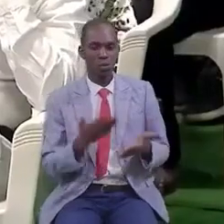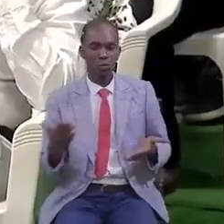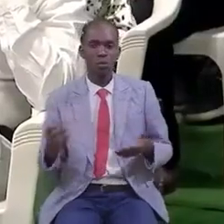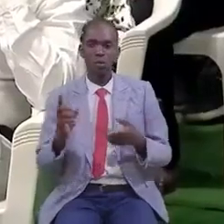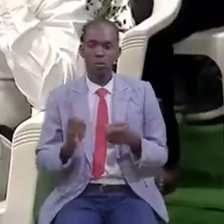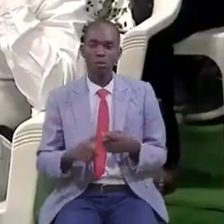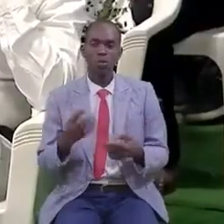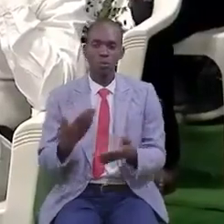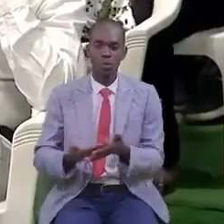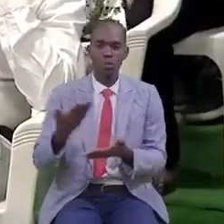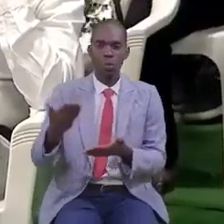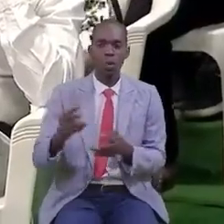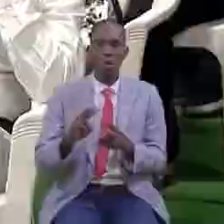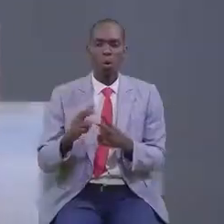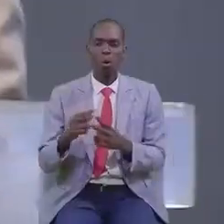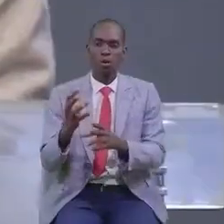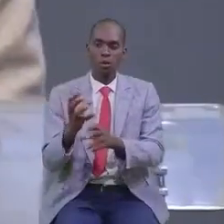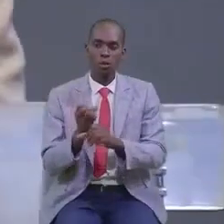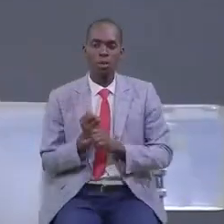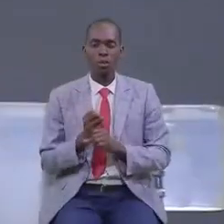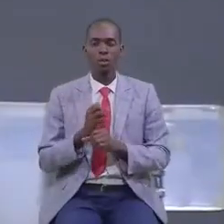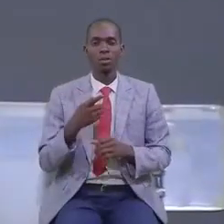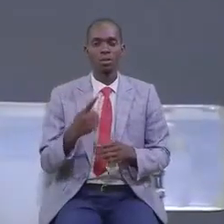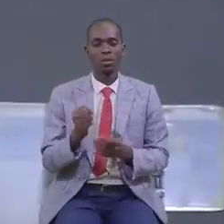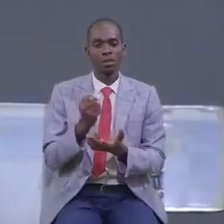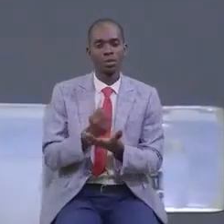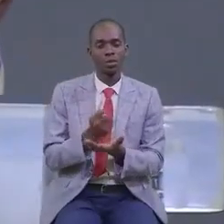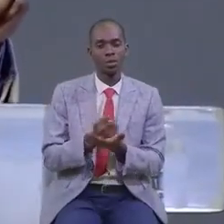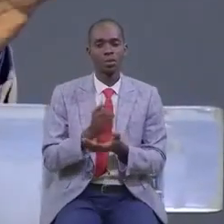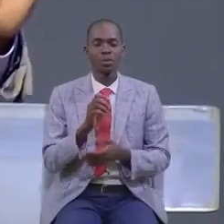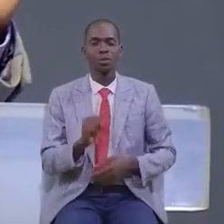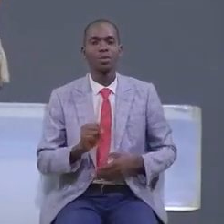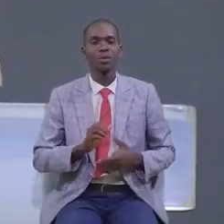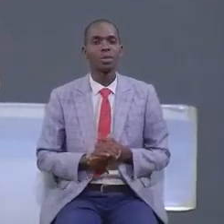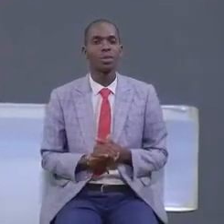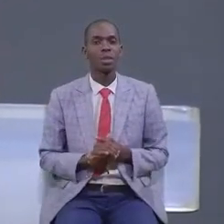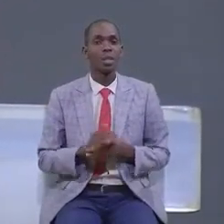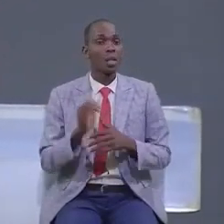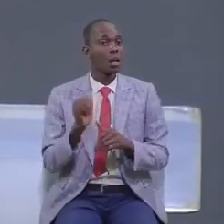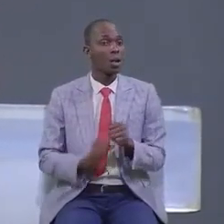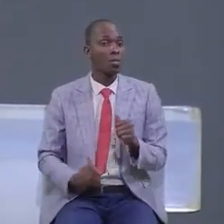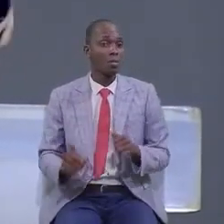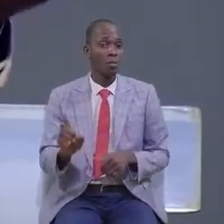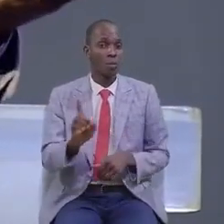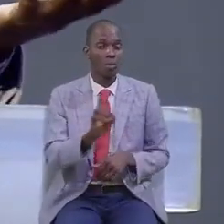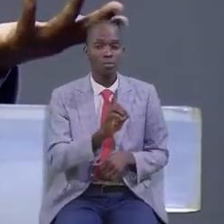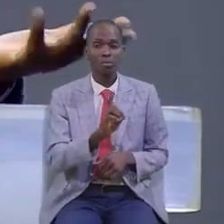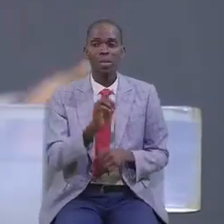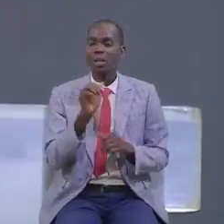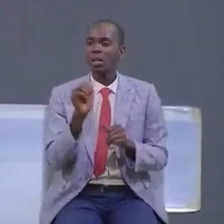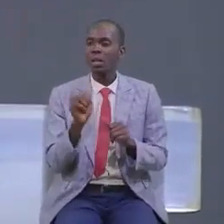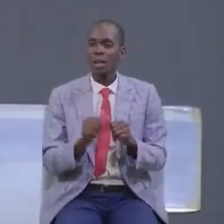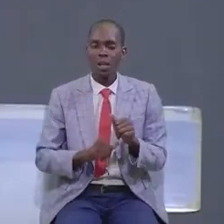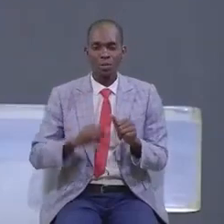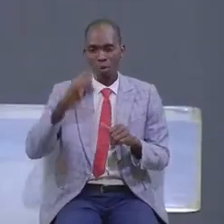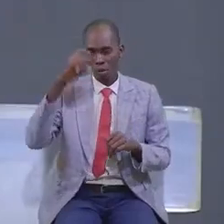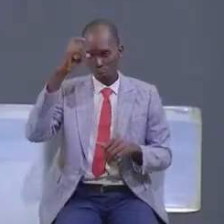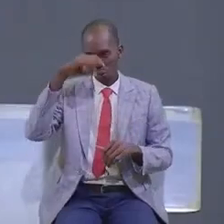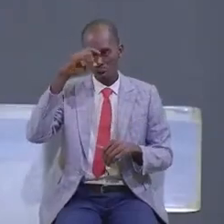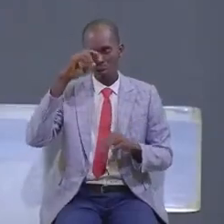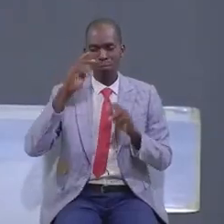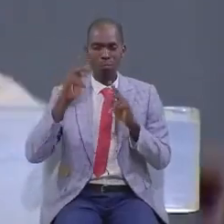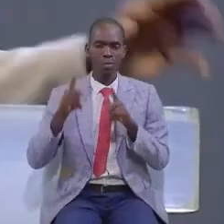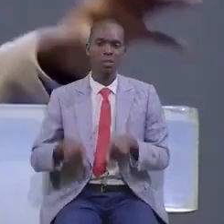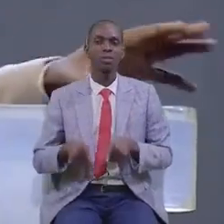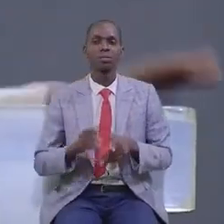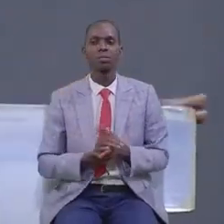ప్రాకులాట. అవి మనలను అట్టి నిధులను ప్రోగు చేసుకోవడానికి ప్రోత్సహిస్తాయి. Everyone, ప్రతి ఒక్కరికి, every wise person,